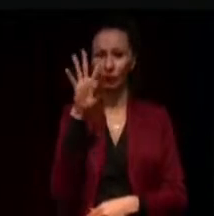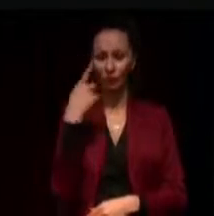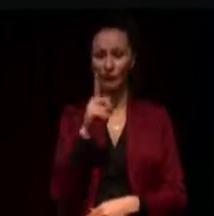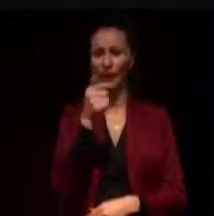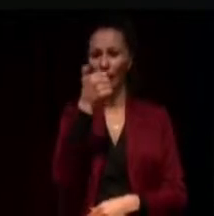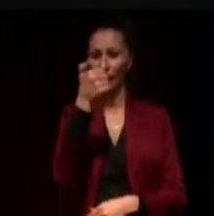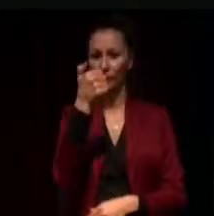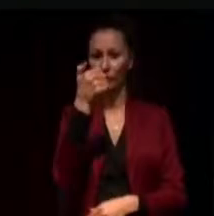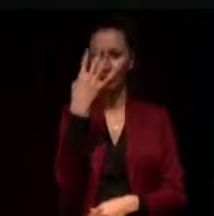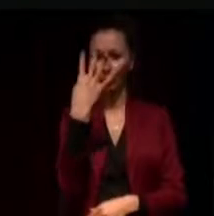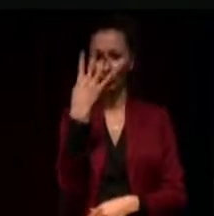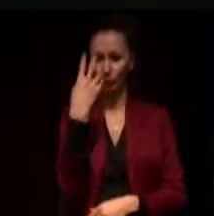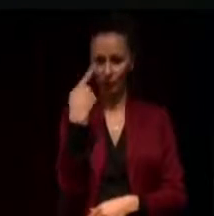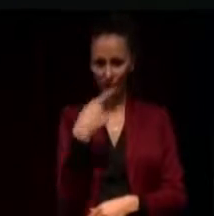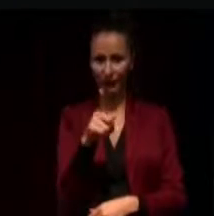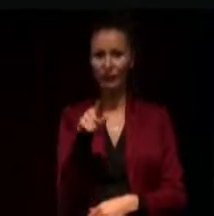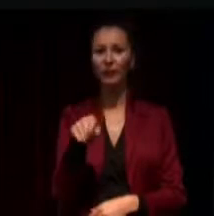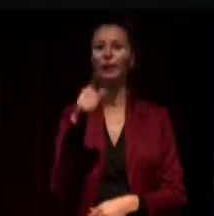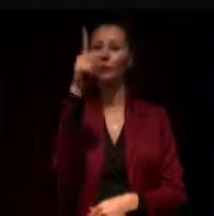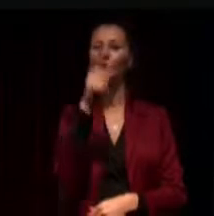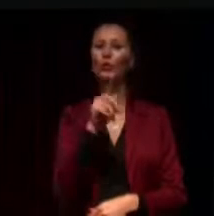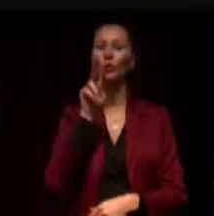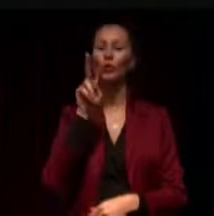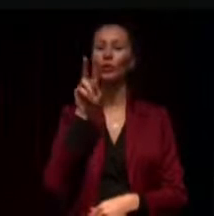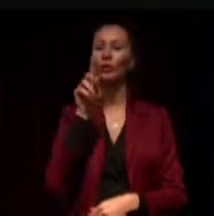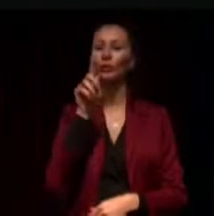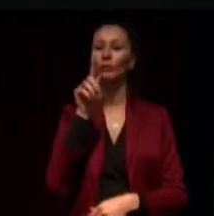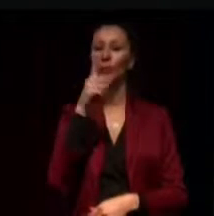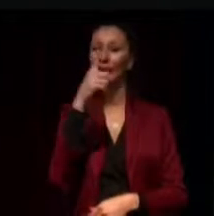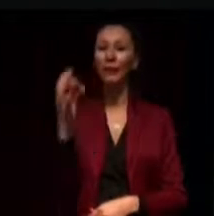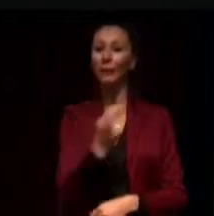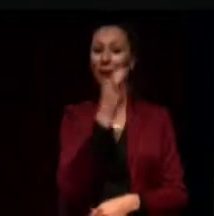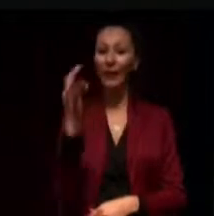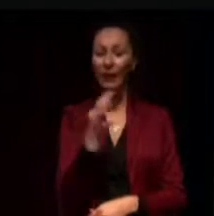2.425.364.000 bütçenin %37.54'ünü, yaşam kalitesi